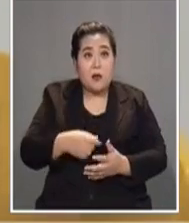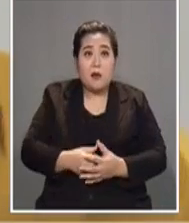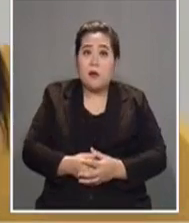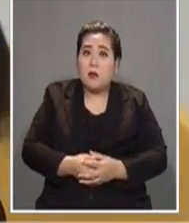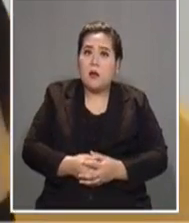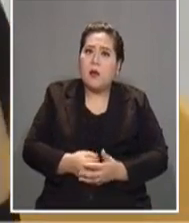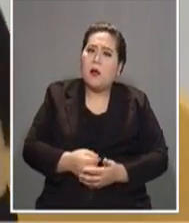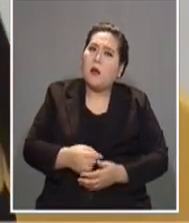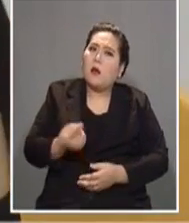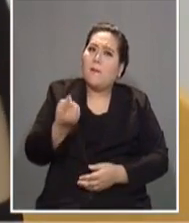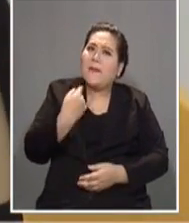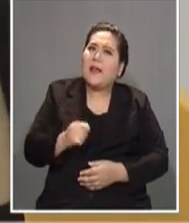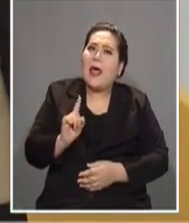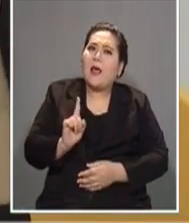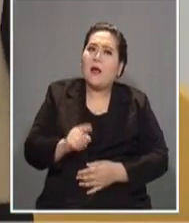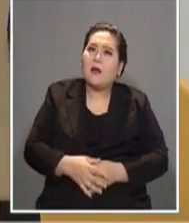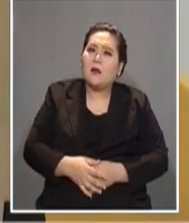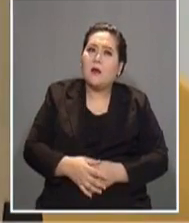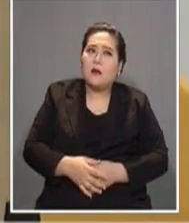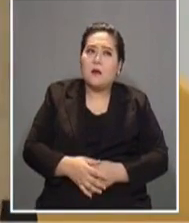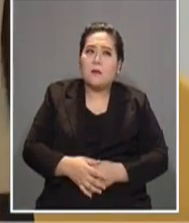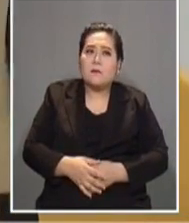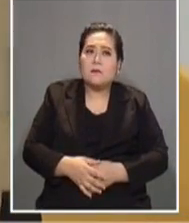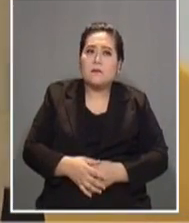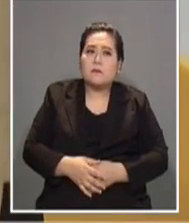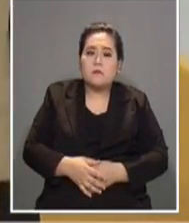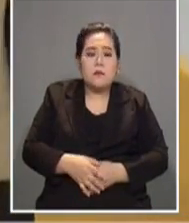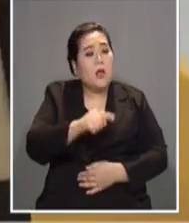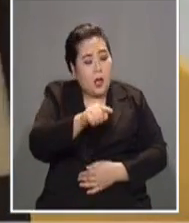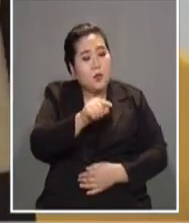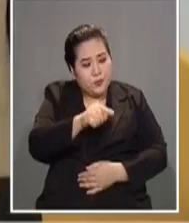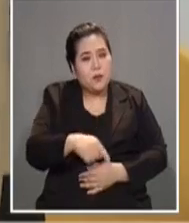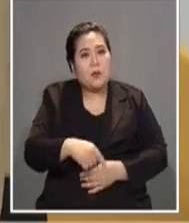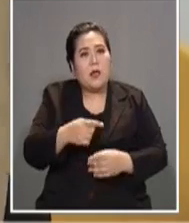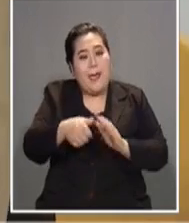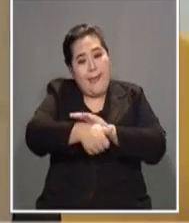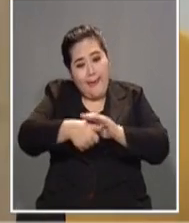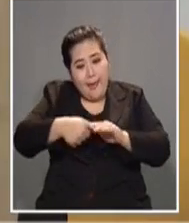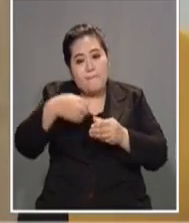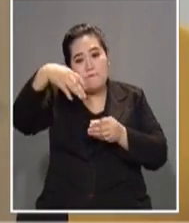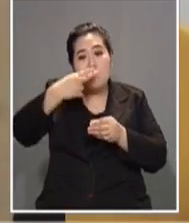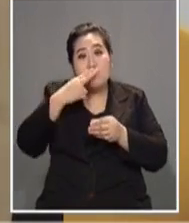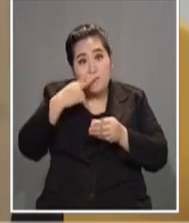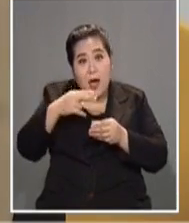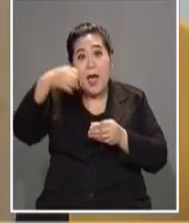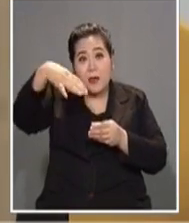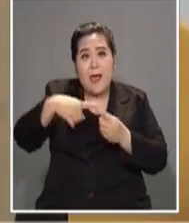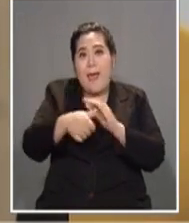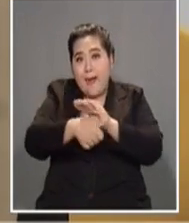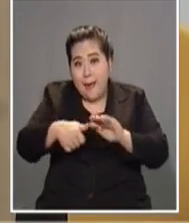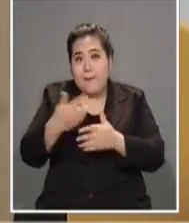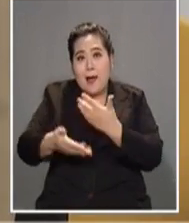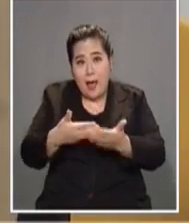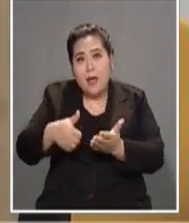จ้งข้อกล่าวหาคือ แจ้งข้อกล่าวหาให้คุณอ่านเลยผู้ใดช่วยซ่อนเร้นช่วยจำหน่ายช่วยพาไปเสียหรือจำ